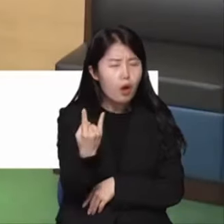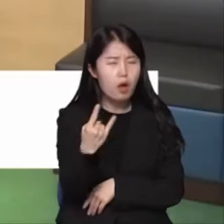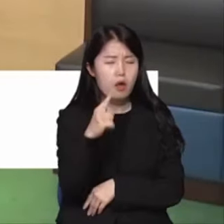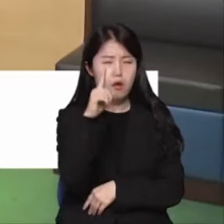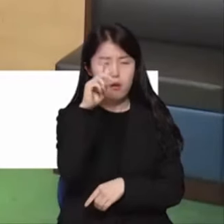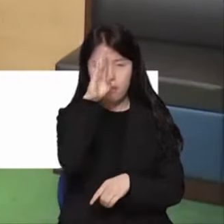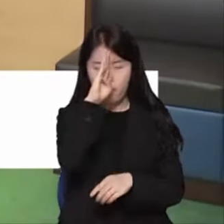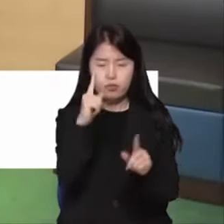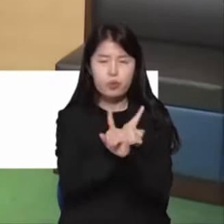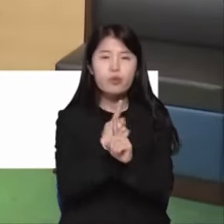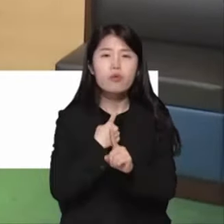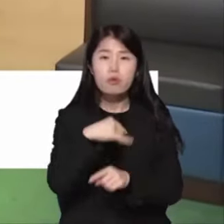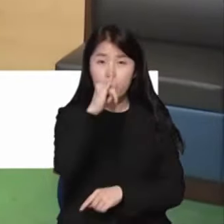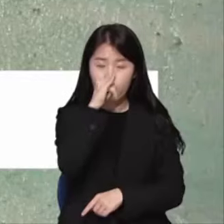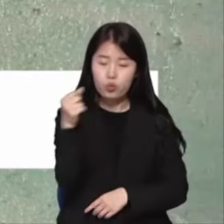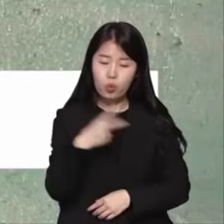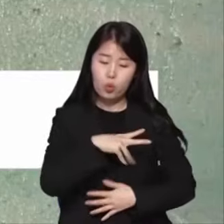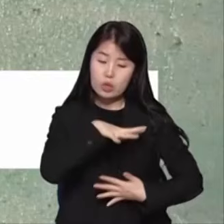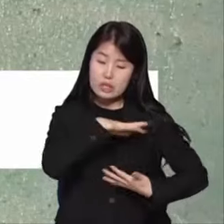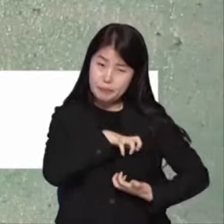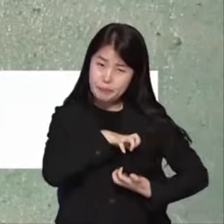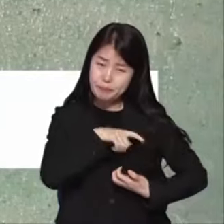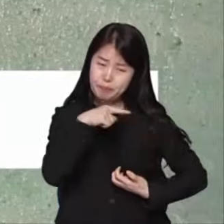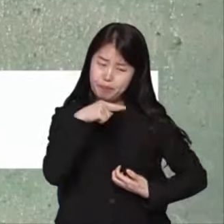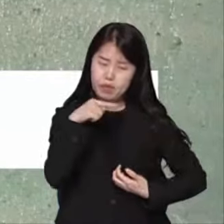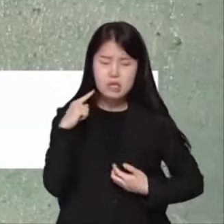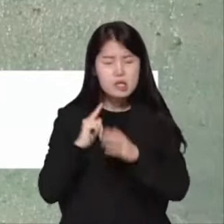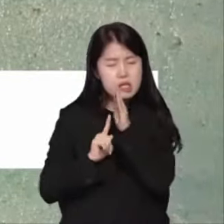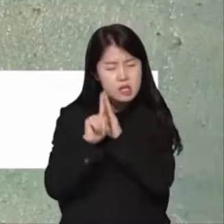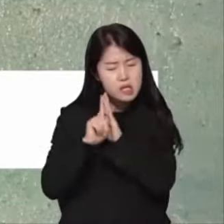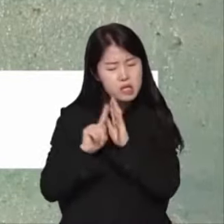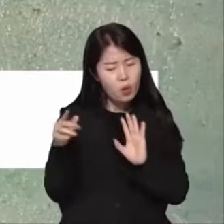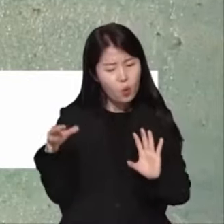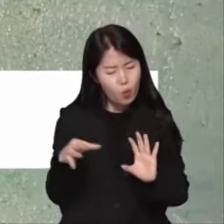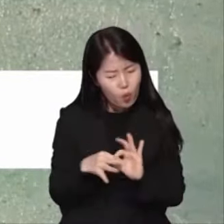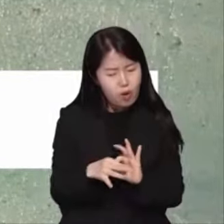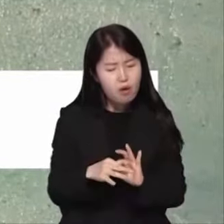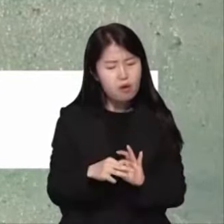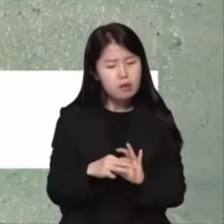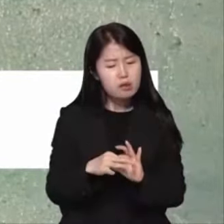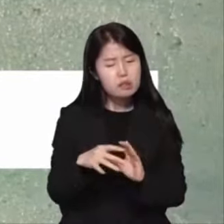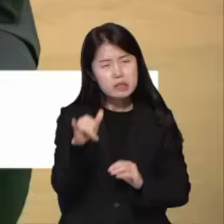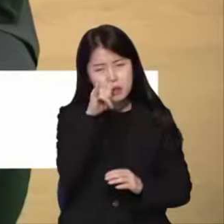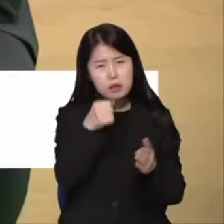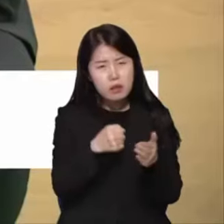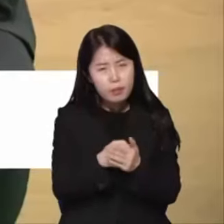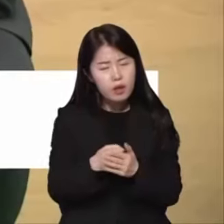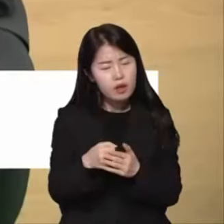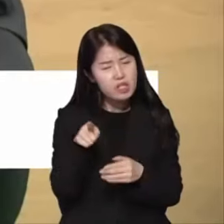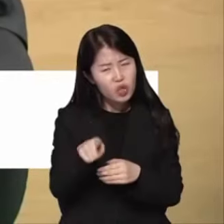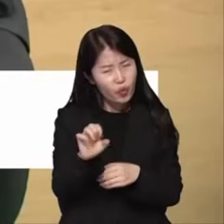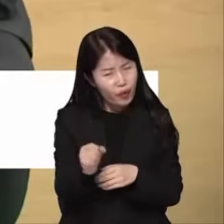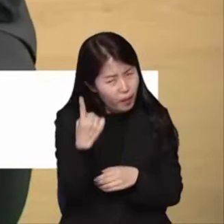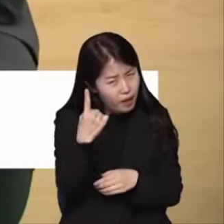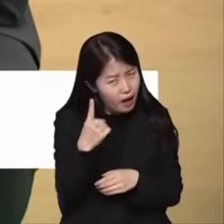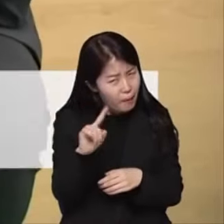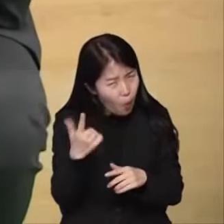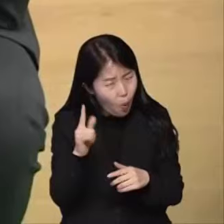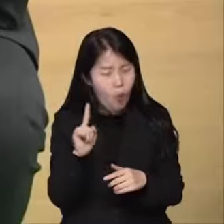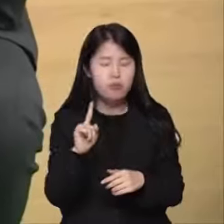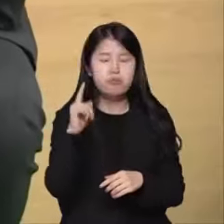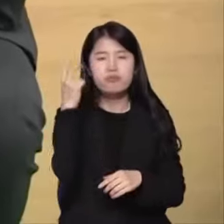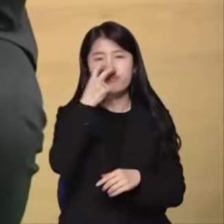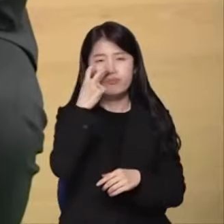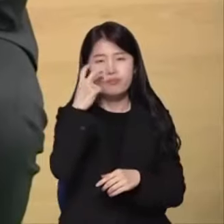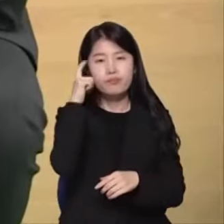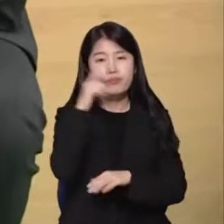있고 또 심혈관 질환 가족력이 있어서 인과관계가 있는지 여부를 계속 수사를 해보도록 하겠습니다.